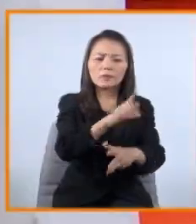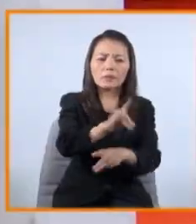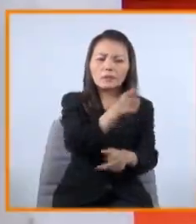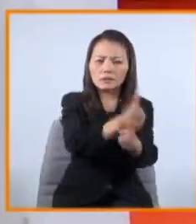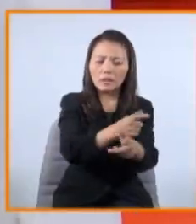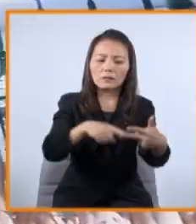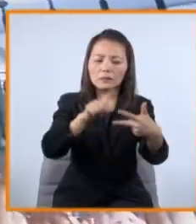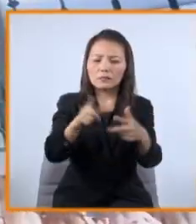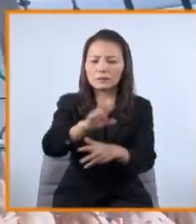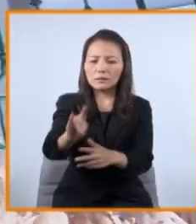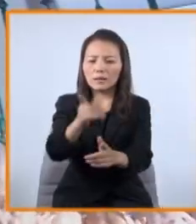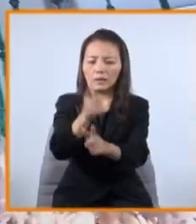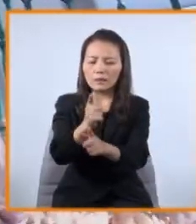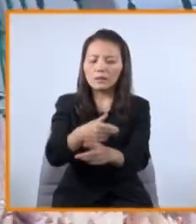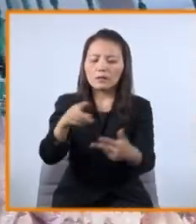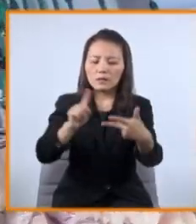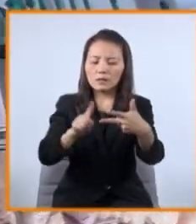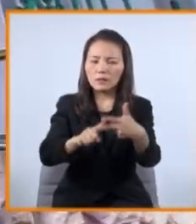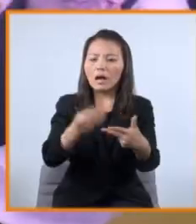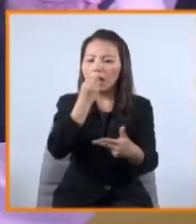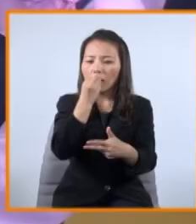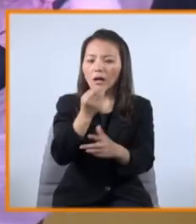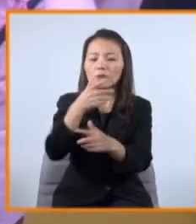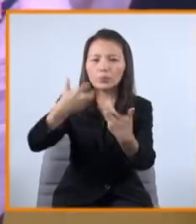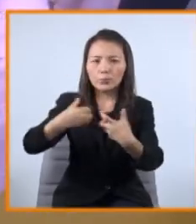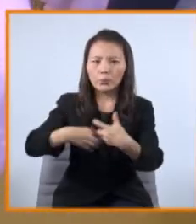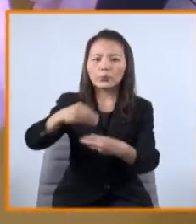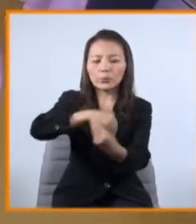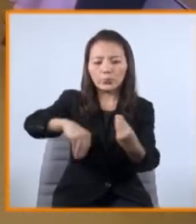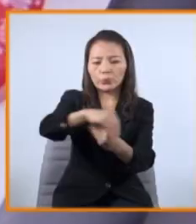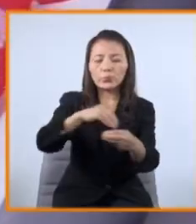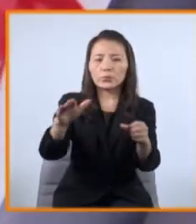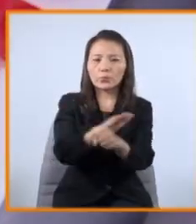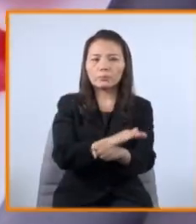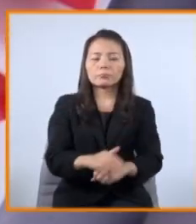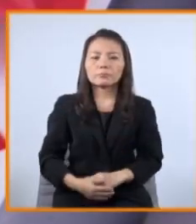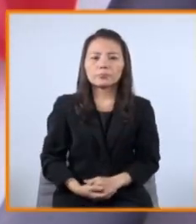เลี้ยงสัตว์รวมทั้งการผลิตอาหารและแปรรูปอาหารแบบครบวง